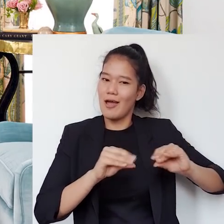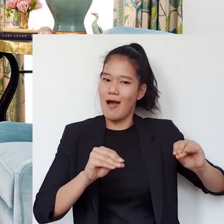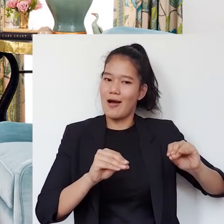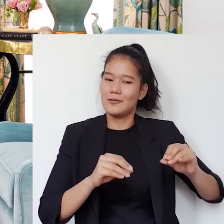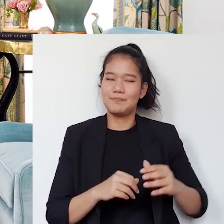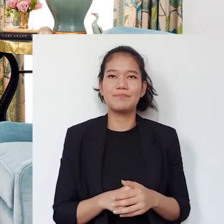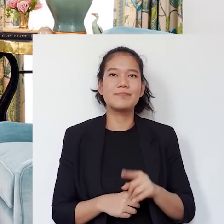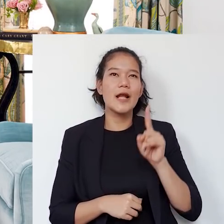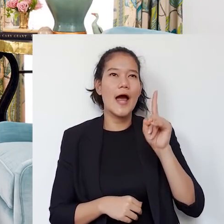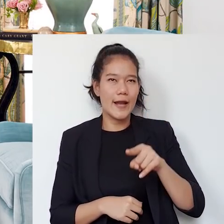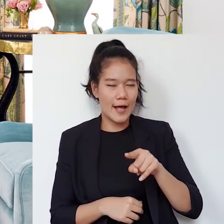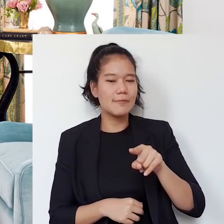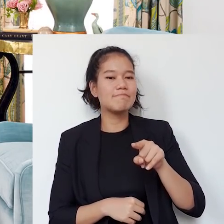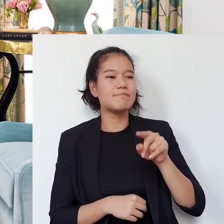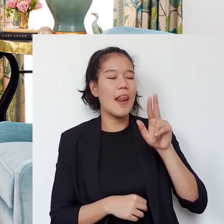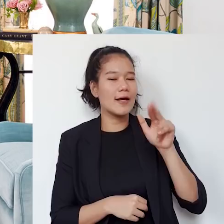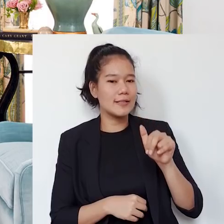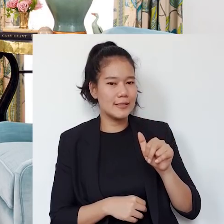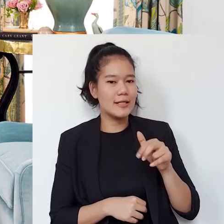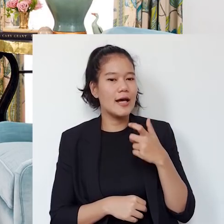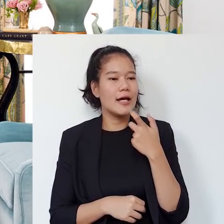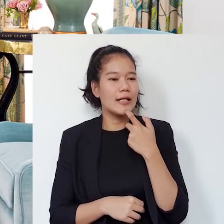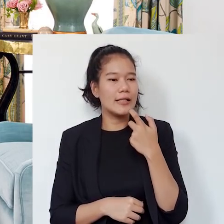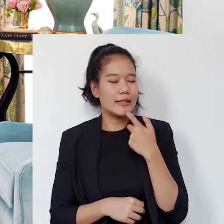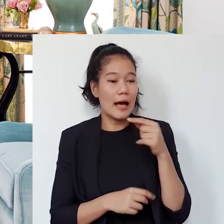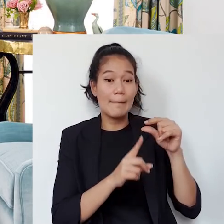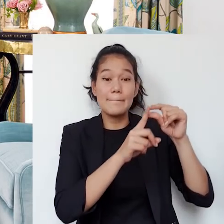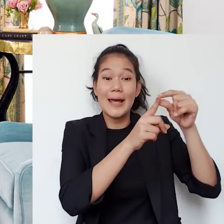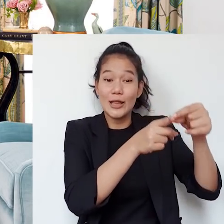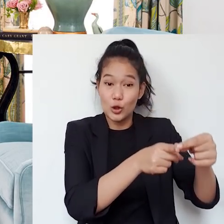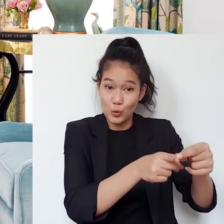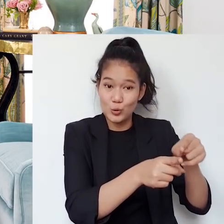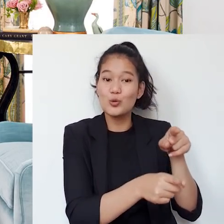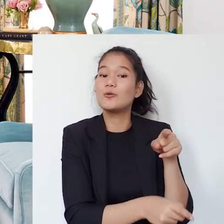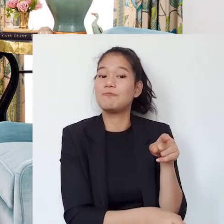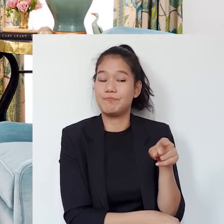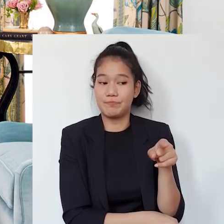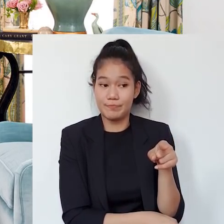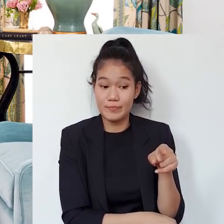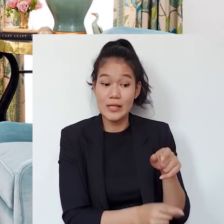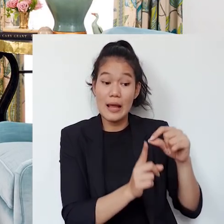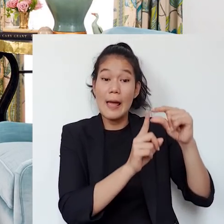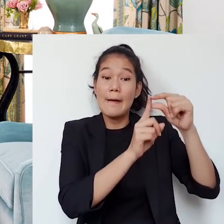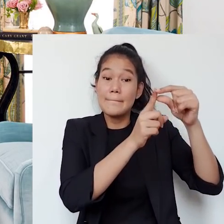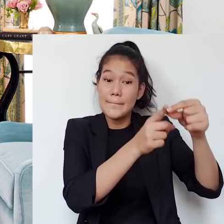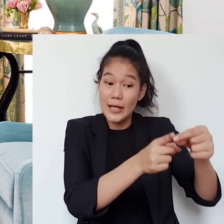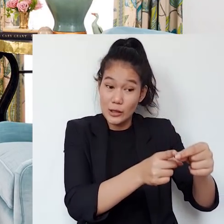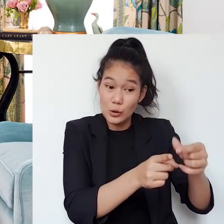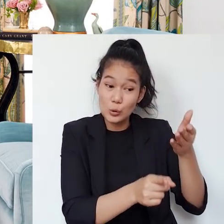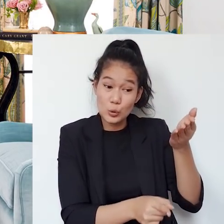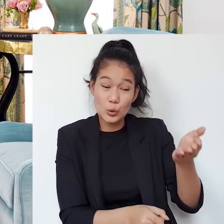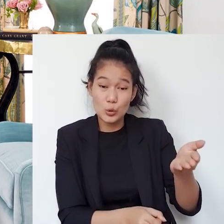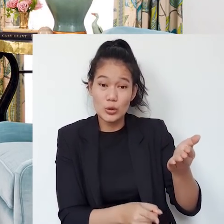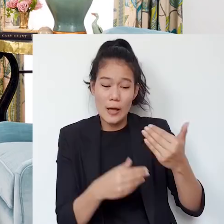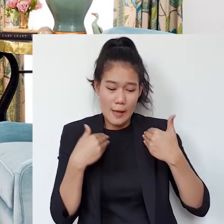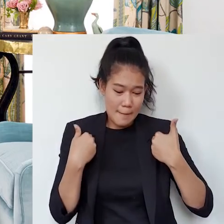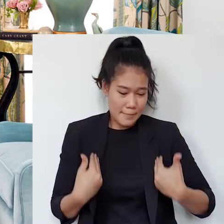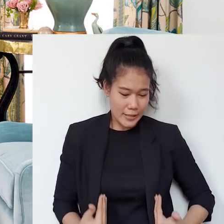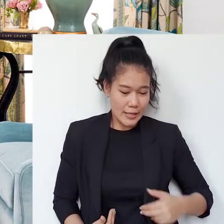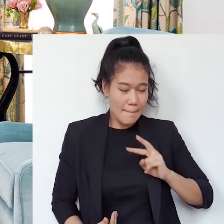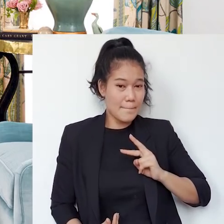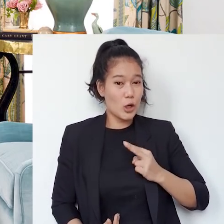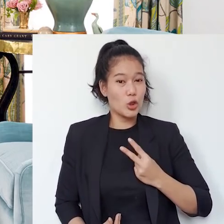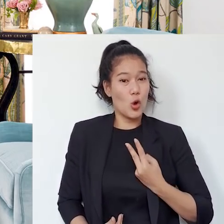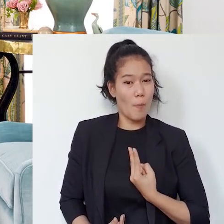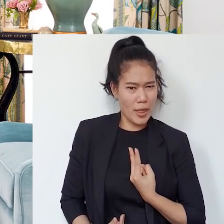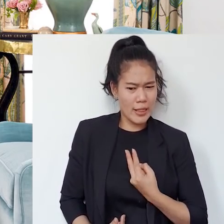Lagi saudara-saudaraku, bicara soal Petrus. Dia adalah pribadi yang bertobat bukan